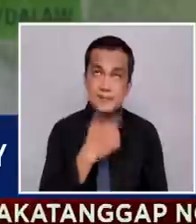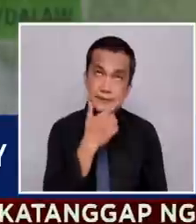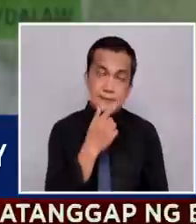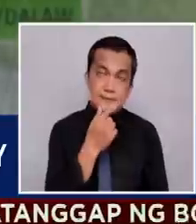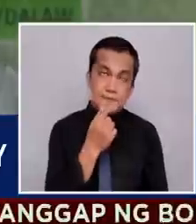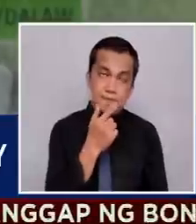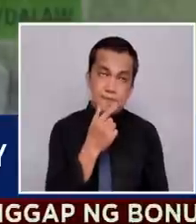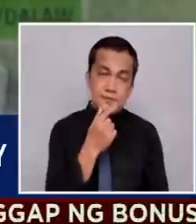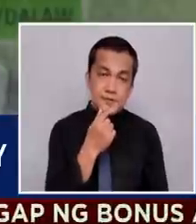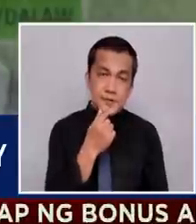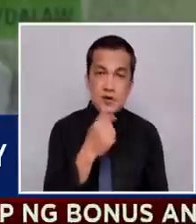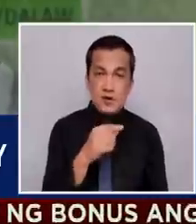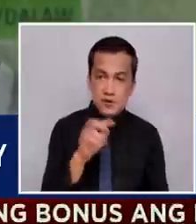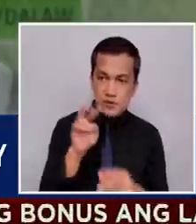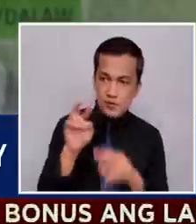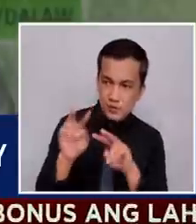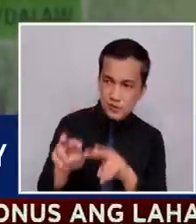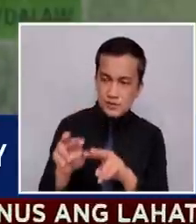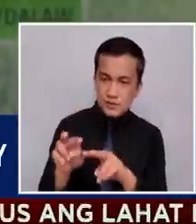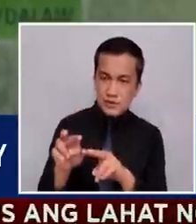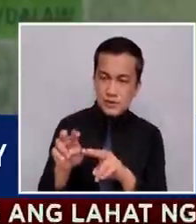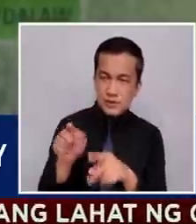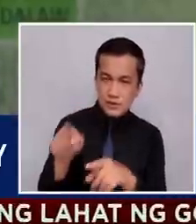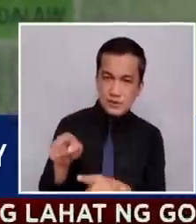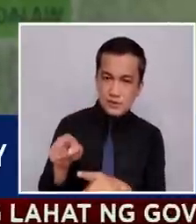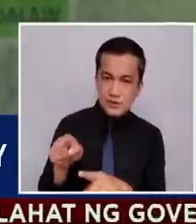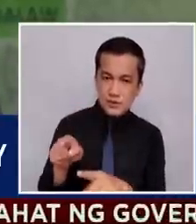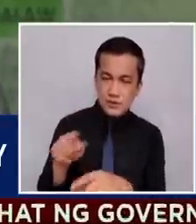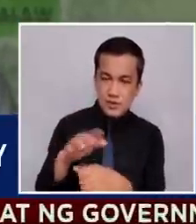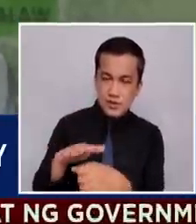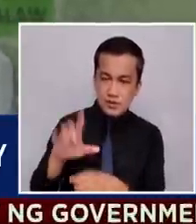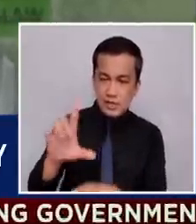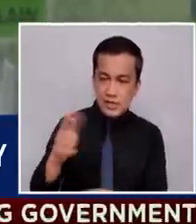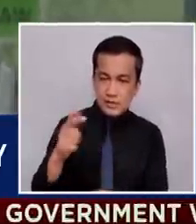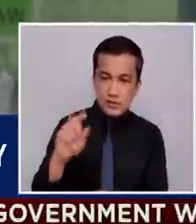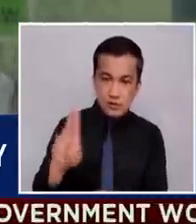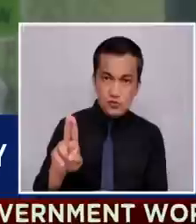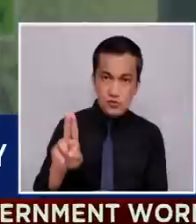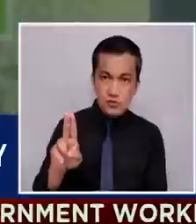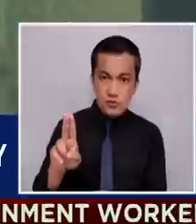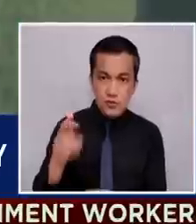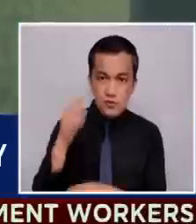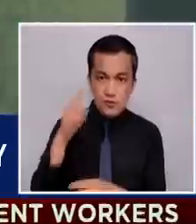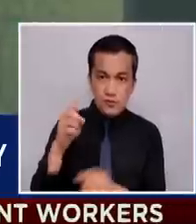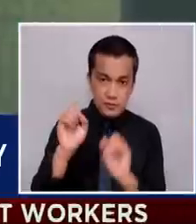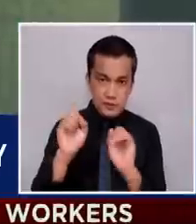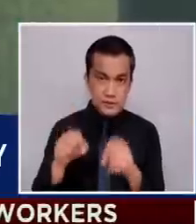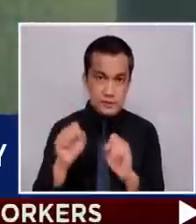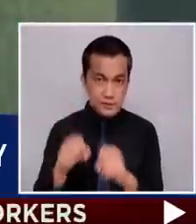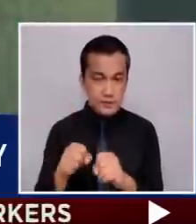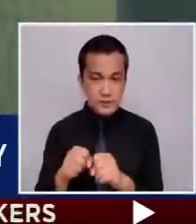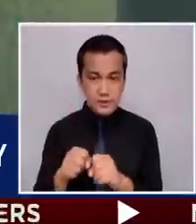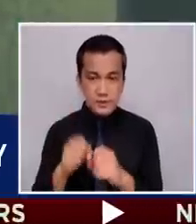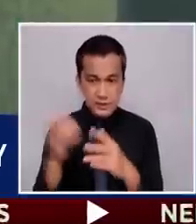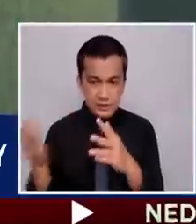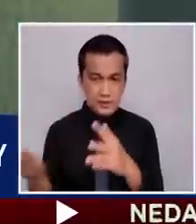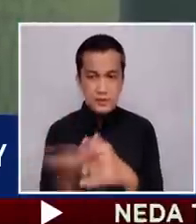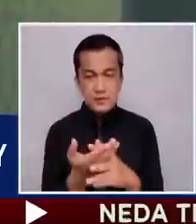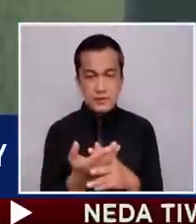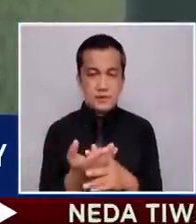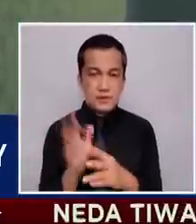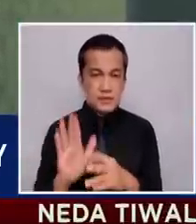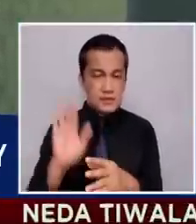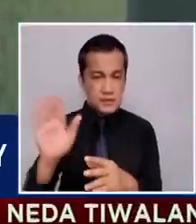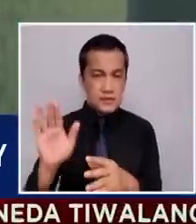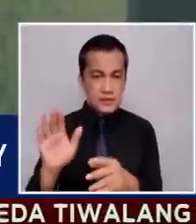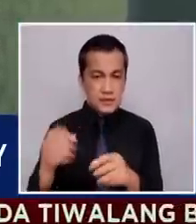we are looking at particularly the local government units for the possible interventions that they have to